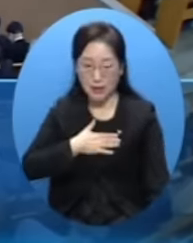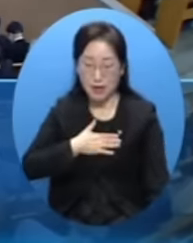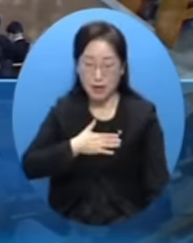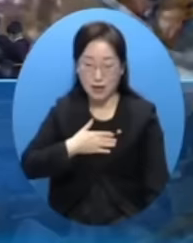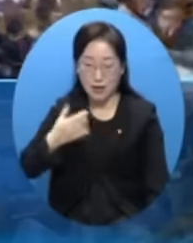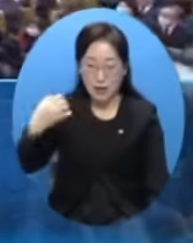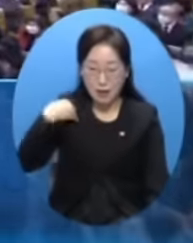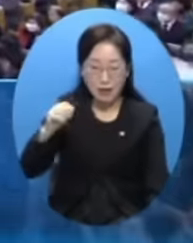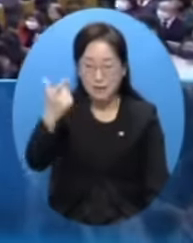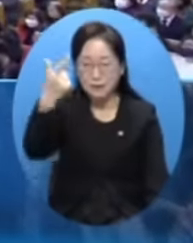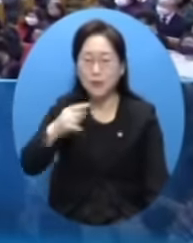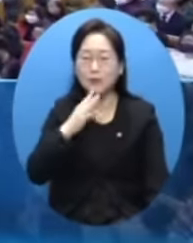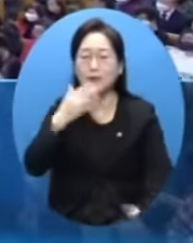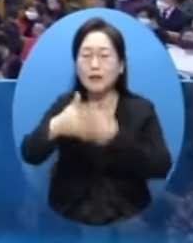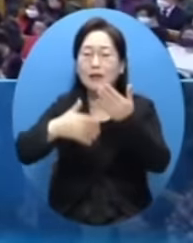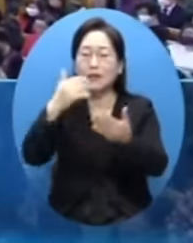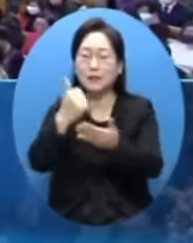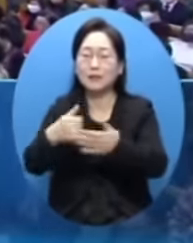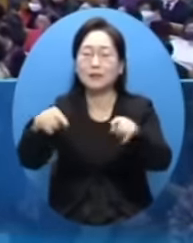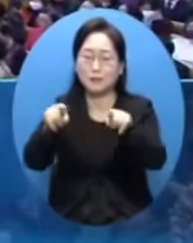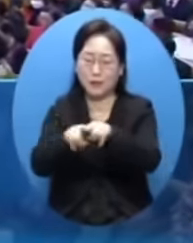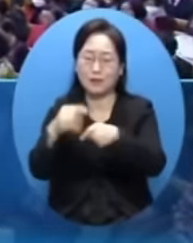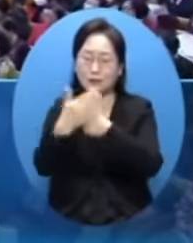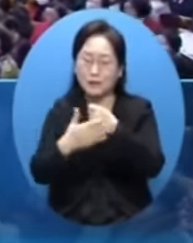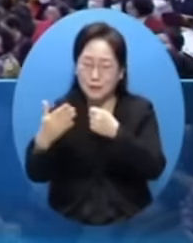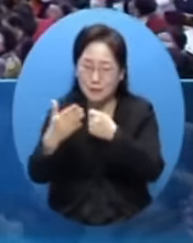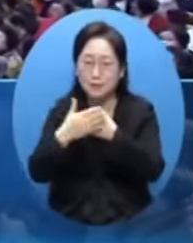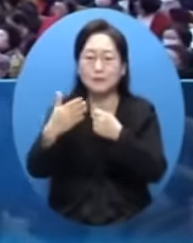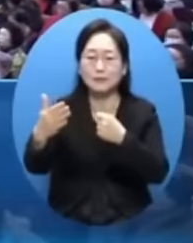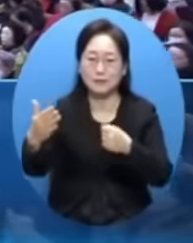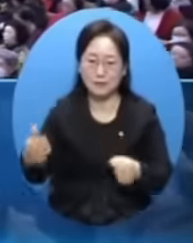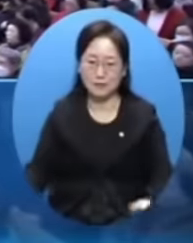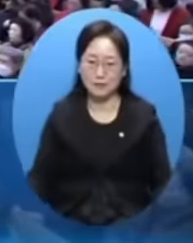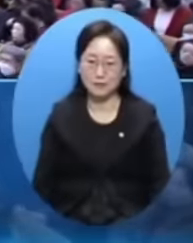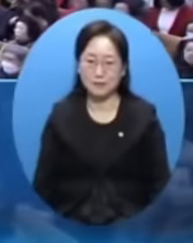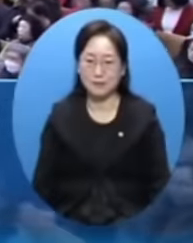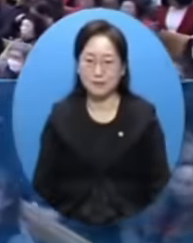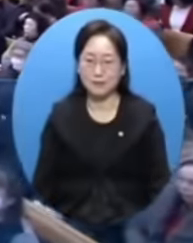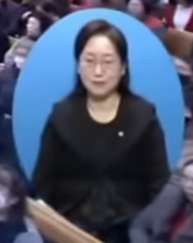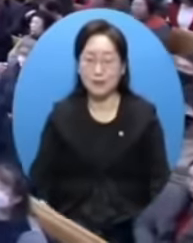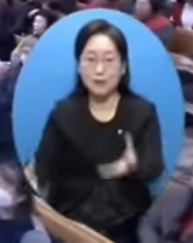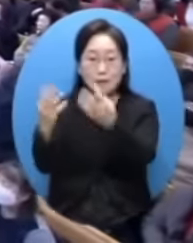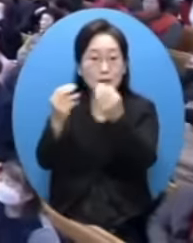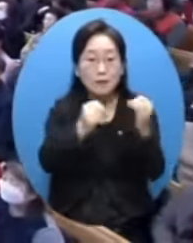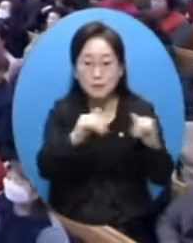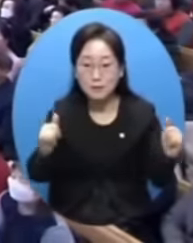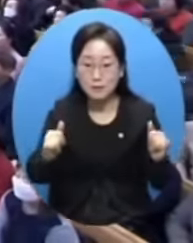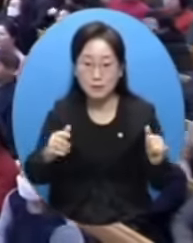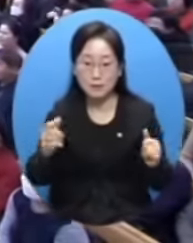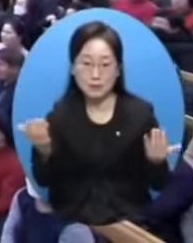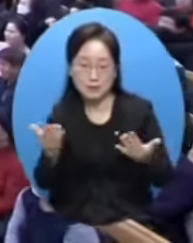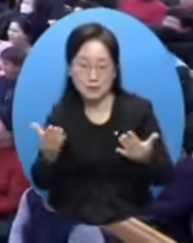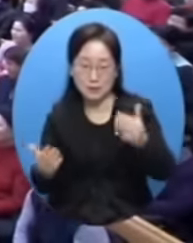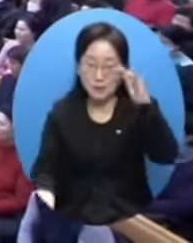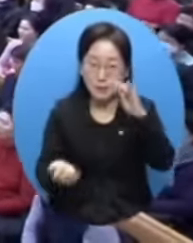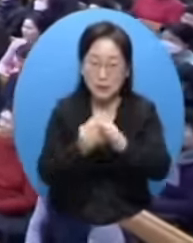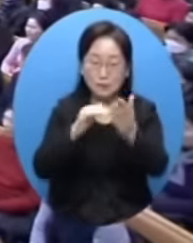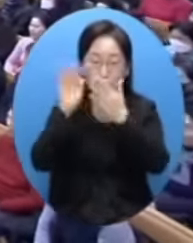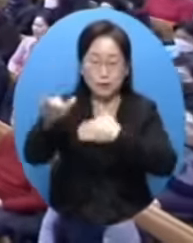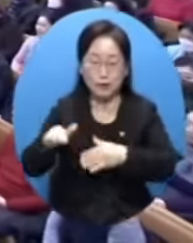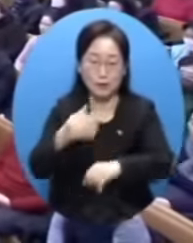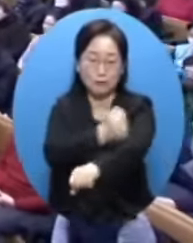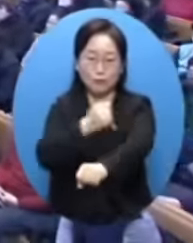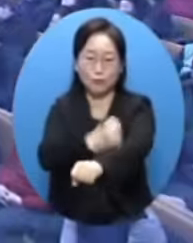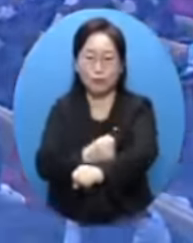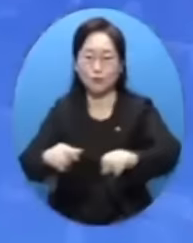오직 나와 함께하신 하나님의 은혜로라 많은 사람들이 자기가 어떤 일을 하고 난다면 자기 업적을